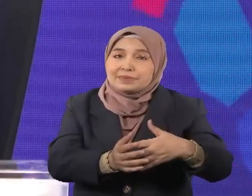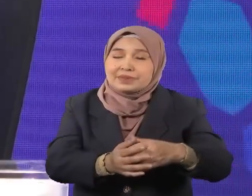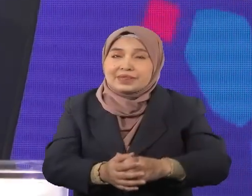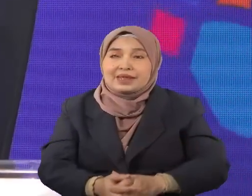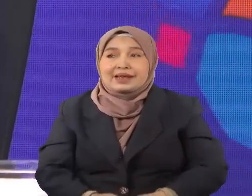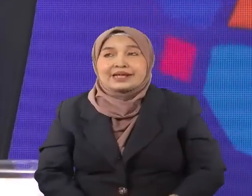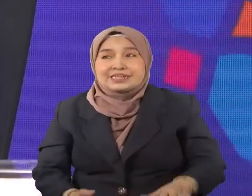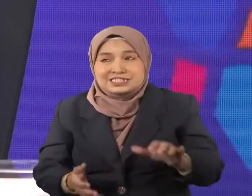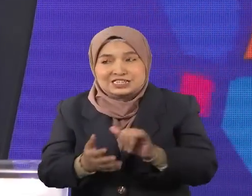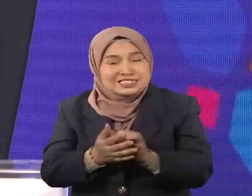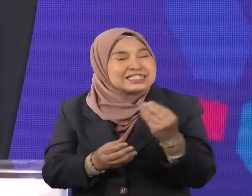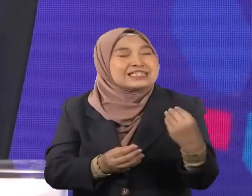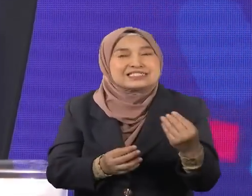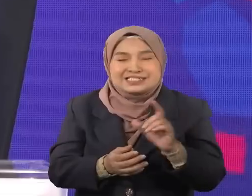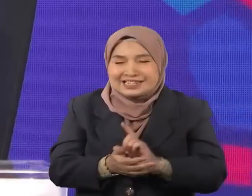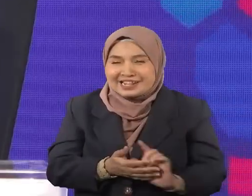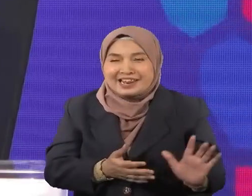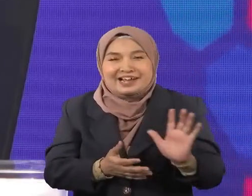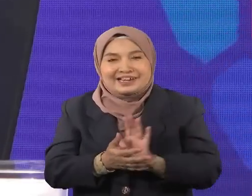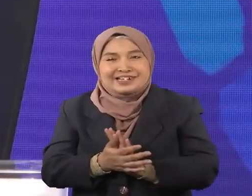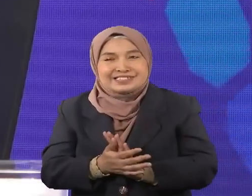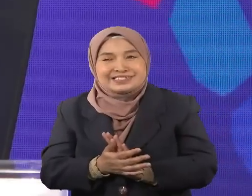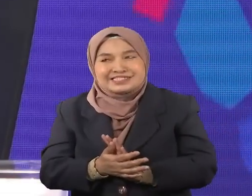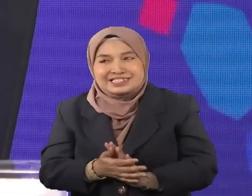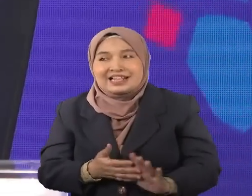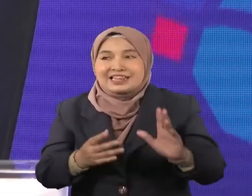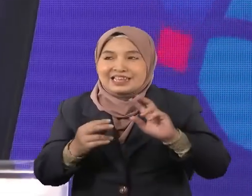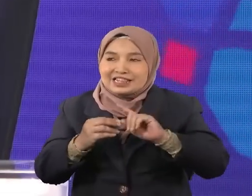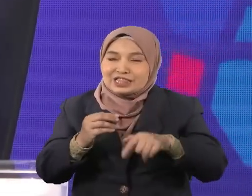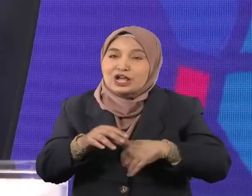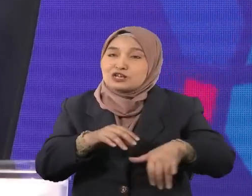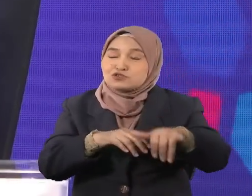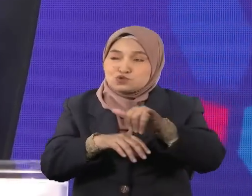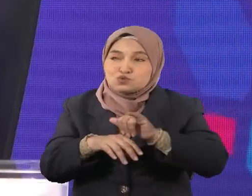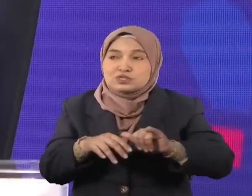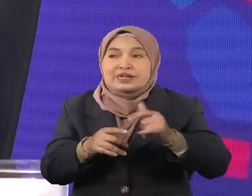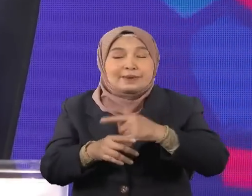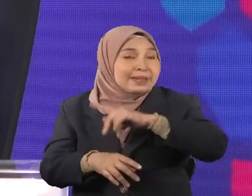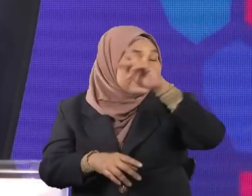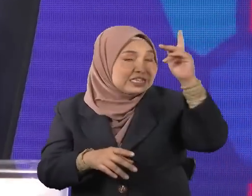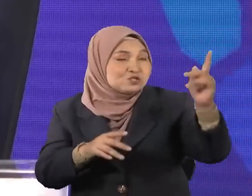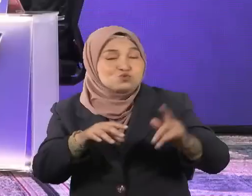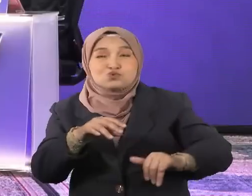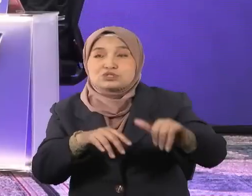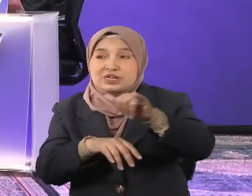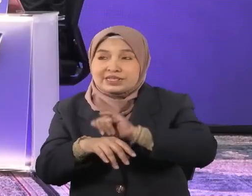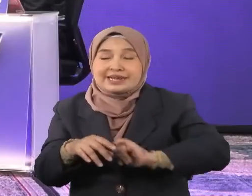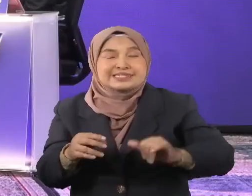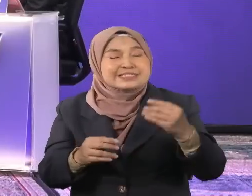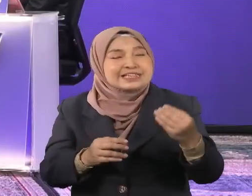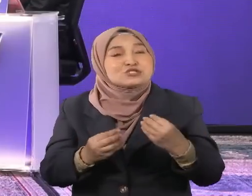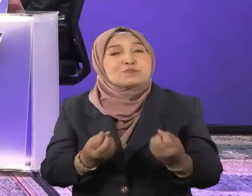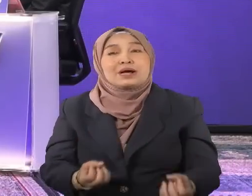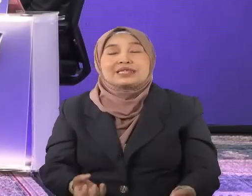Sikitlah. Alhamdulillah Ustaz ya. Sambung sendiri. Setanggi syurga daripada abang intim. Yeah. Yang menceritakan sikit sebanyak Ustaz